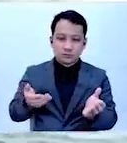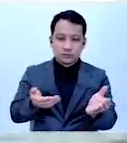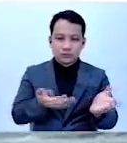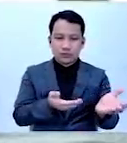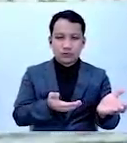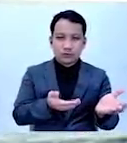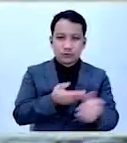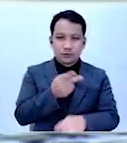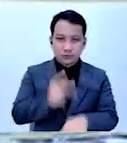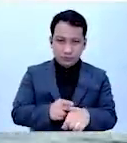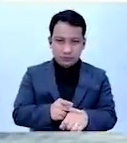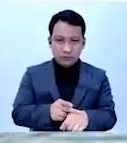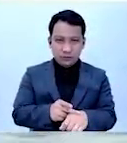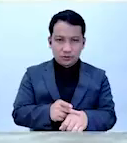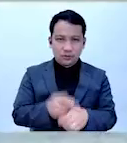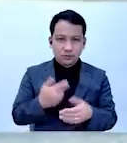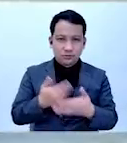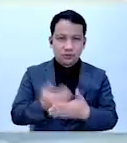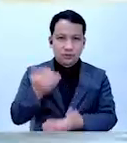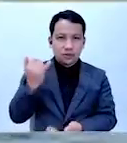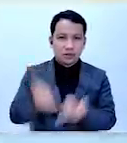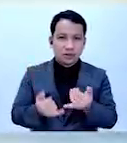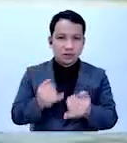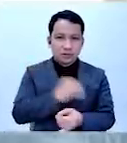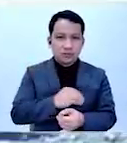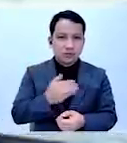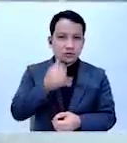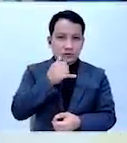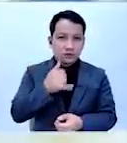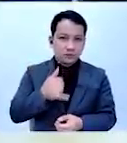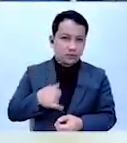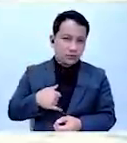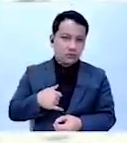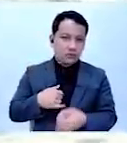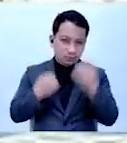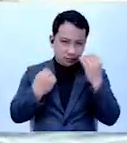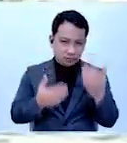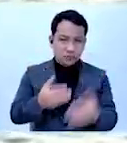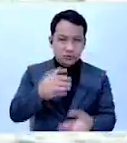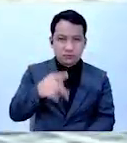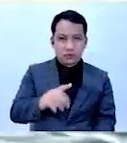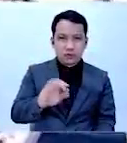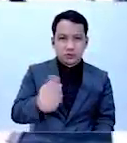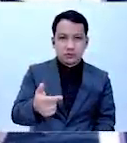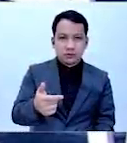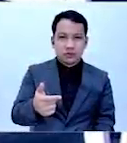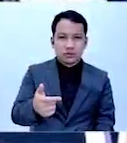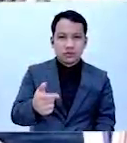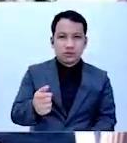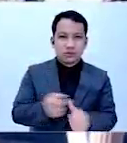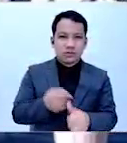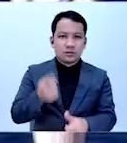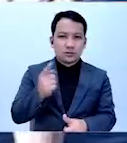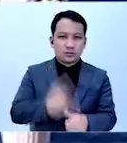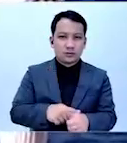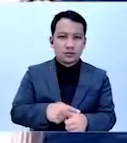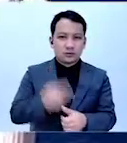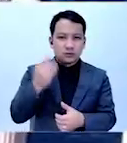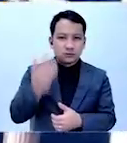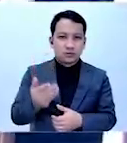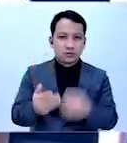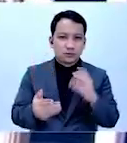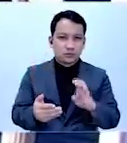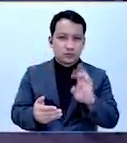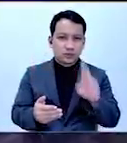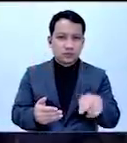Pilipinas sa pinakahuling resupply mission kahapon. Iginiit naman ng PCG na hindi unang beses na pinadala ang BRP Melchor